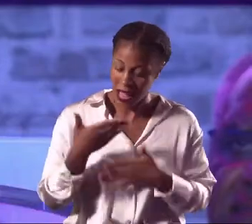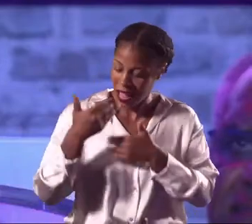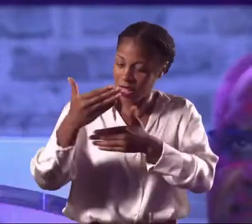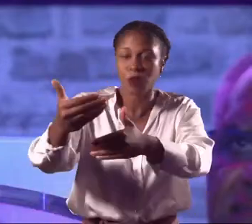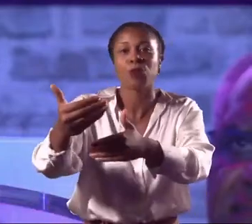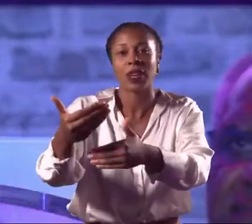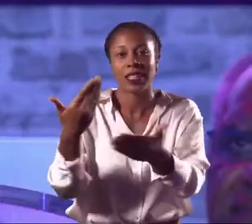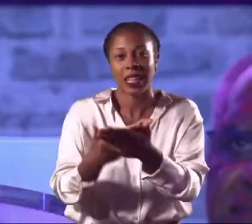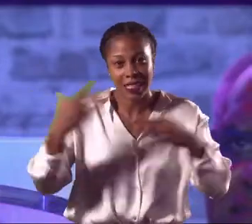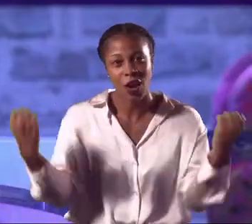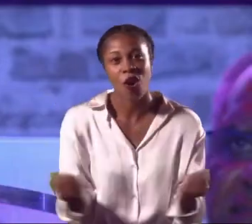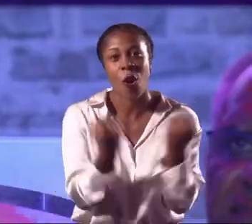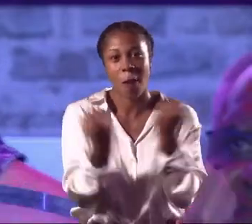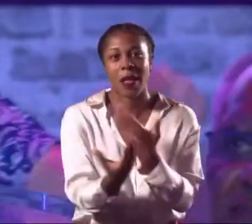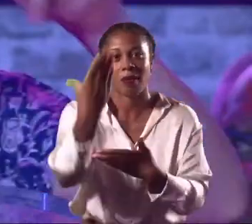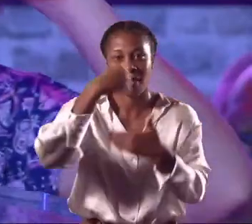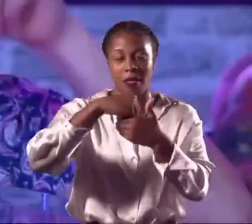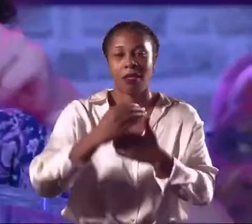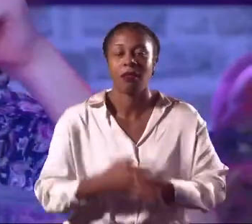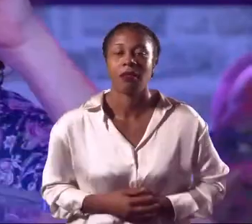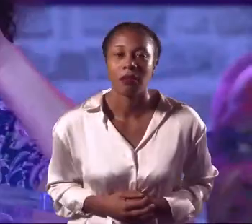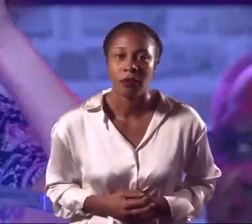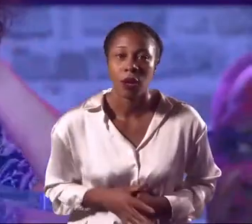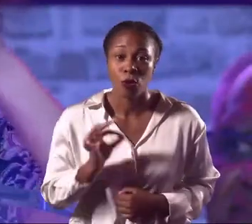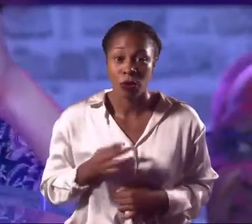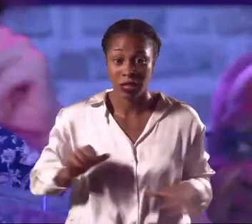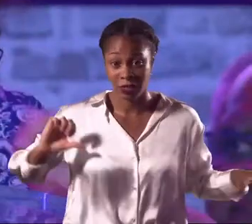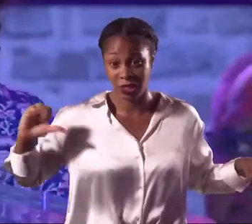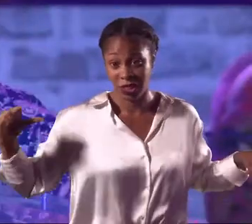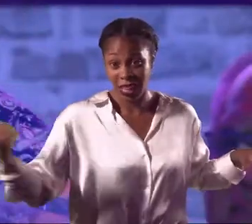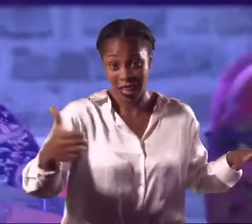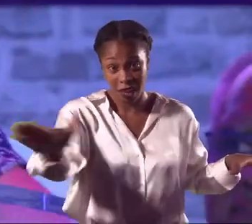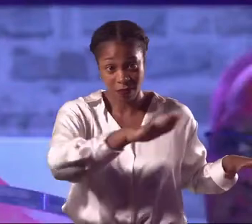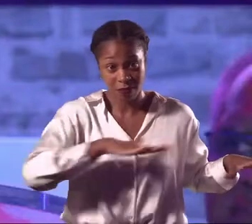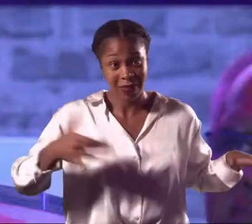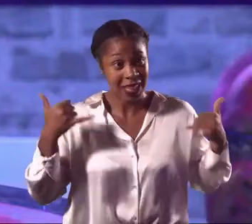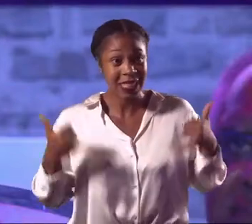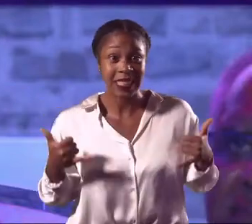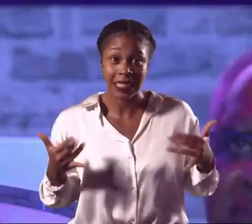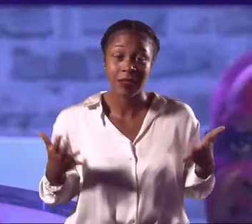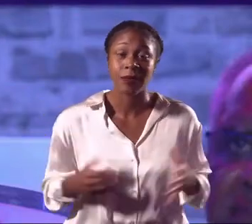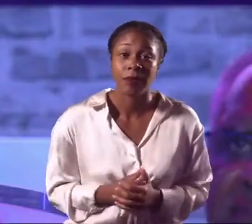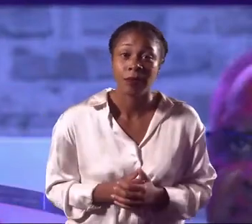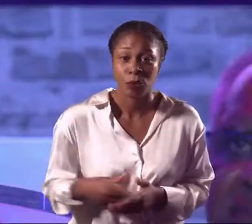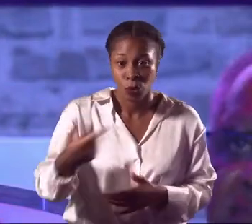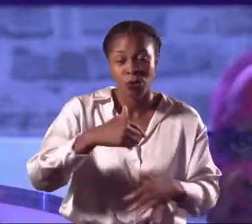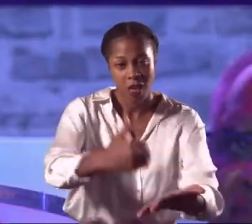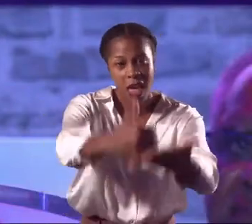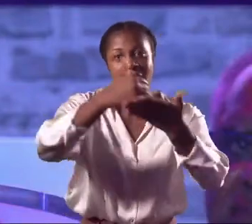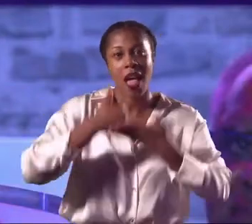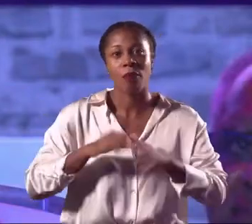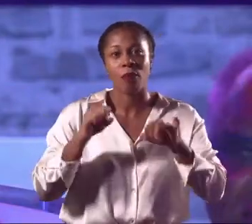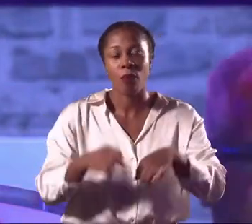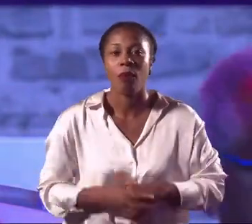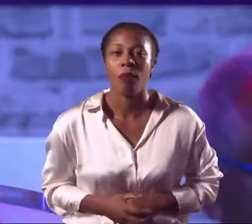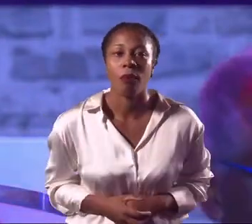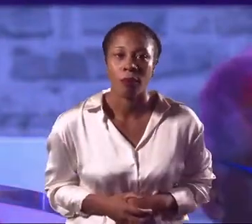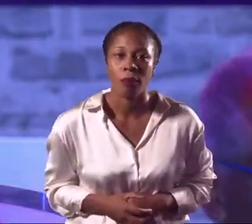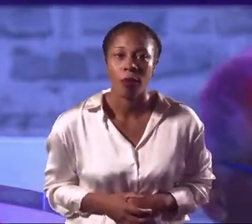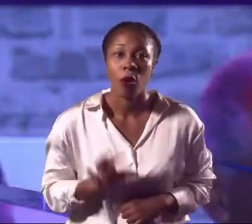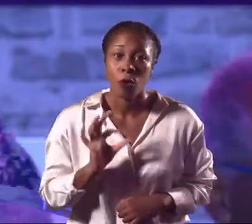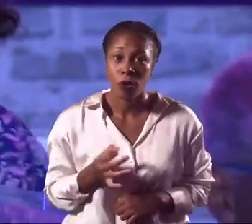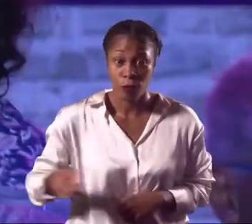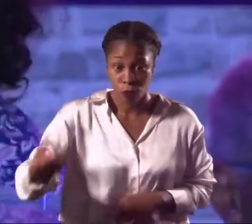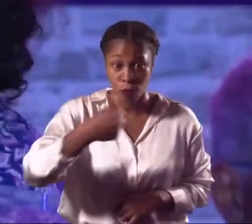nous allons faire campagne, mais vous toutes et vous tous, ici dans cette salle, vous allez nous aider. Vous allez, vous